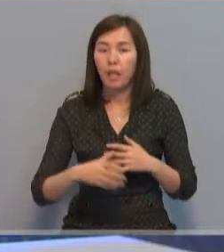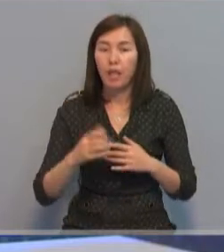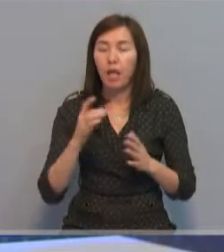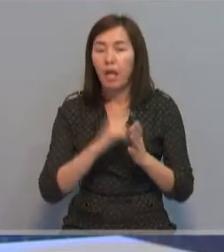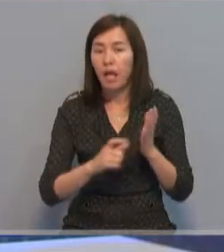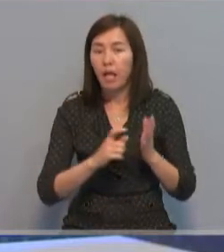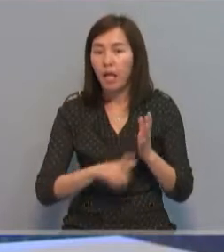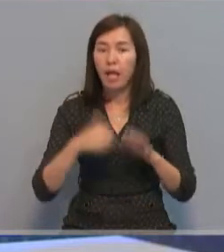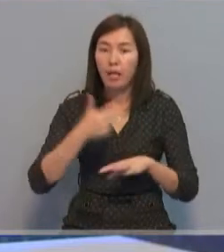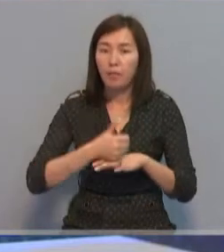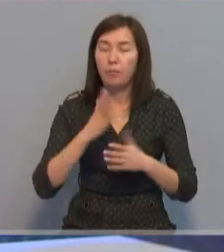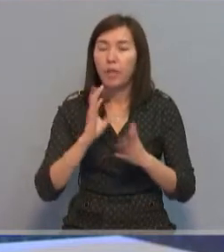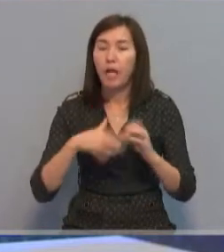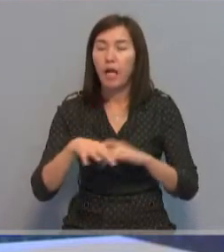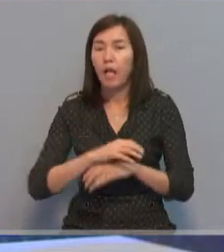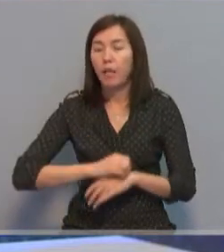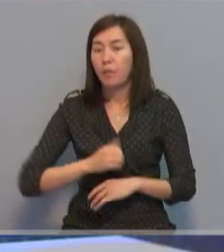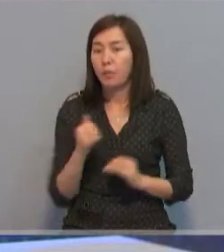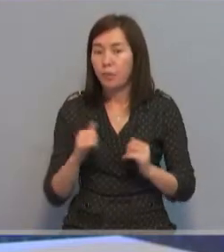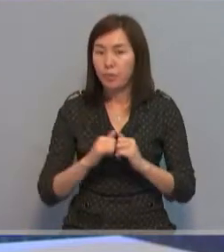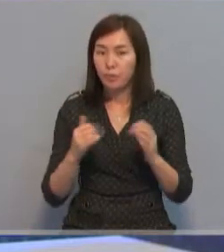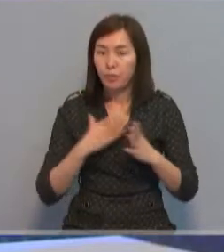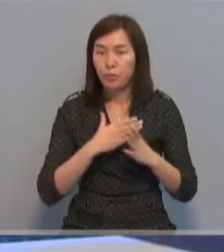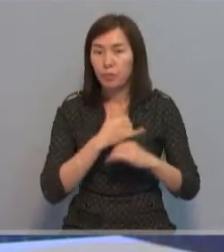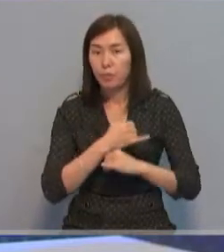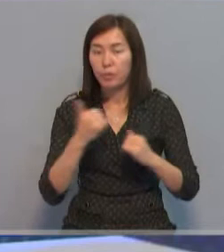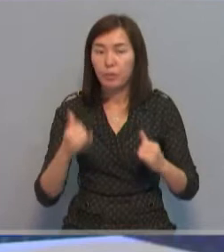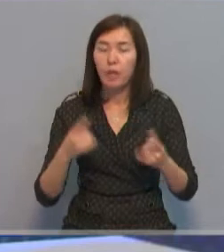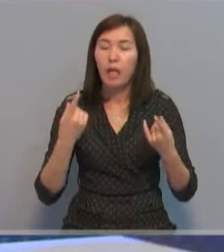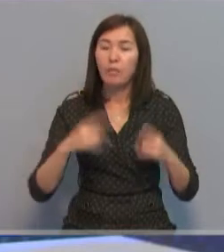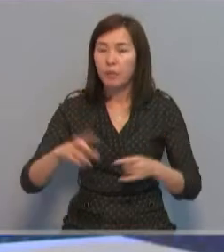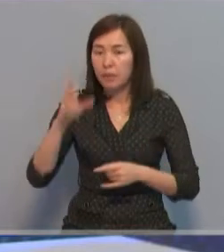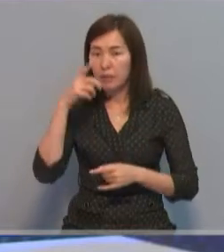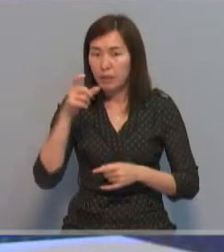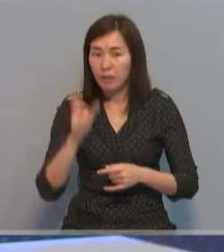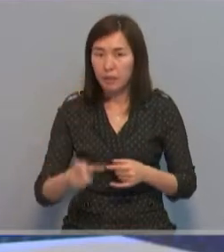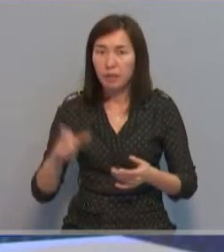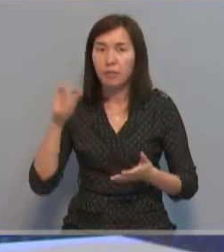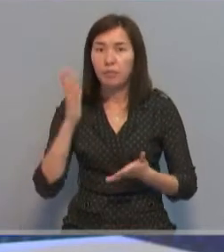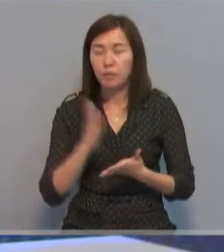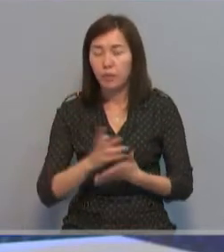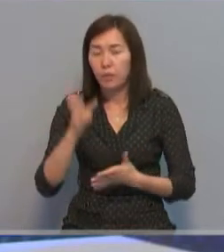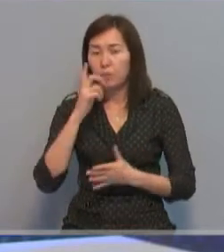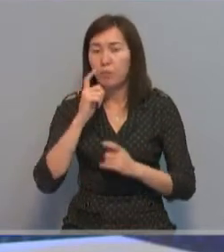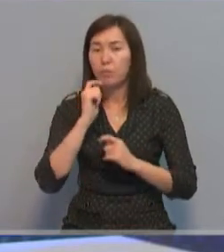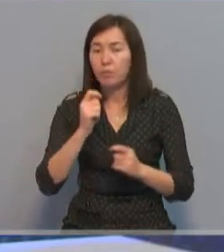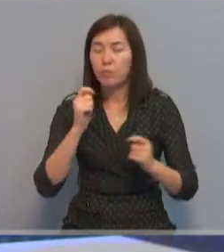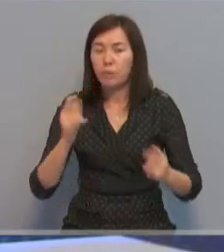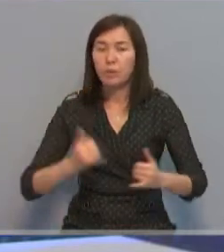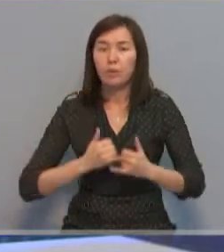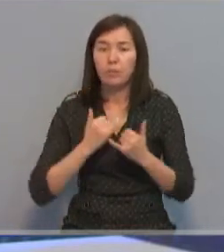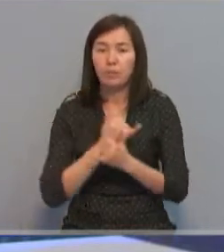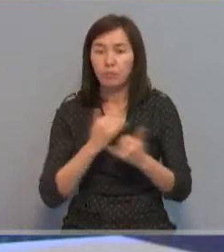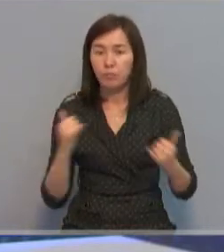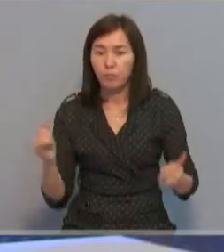ақын да, әкім де бар. Халықаралық достықты нығайтуға өзіндік үлес қосқан өзге елдердің азаматтары да мемлекет басшысы ұсынған